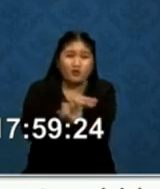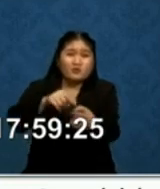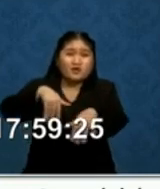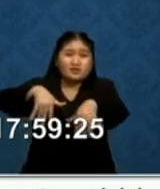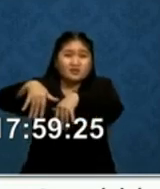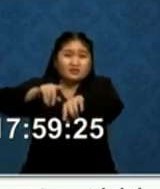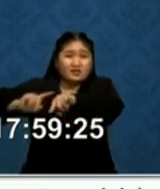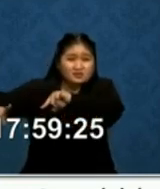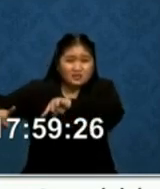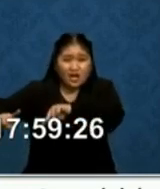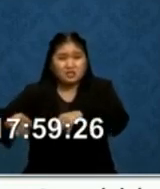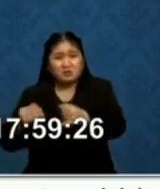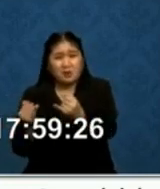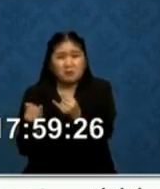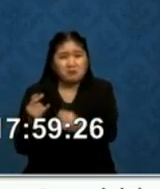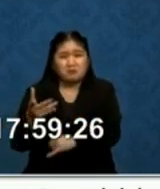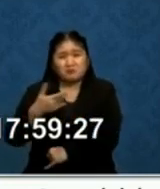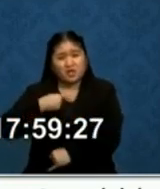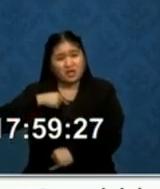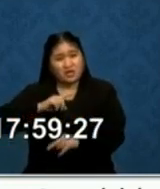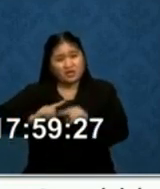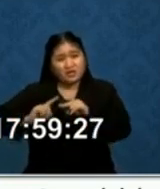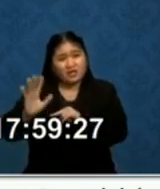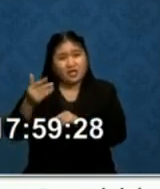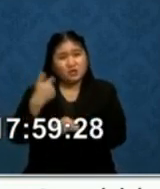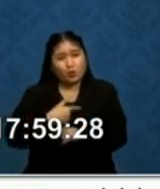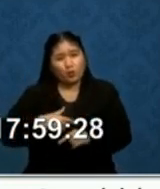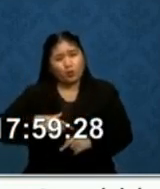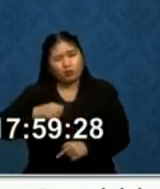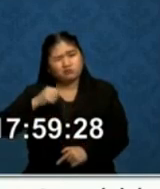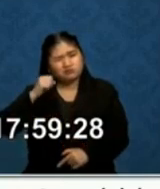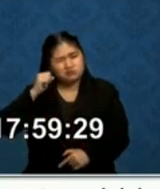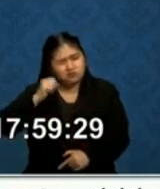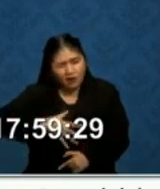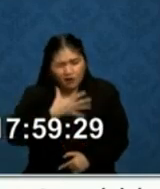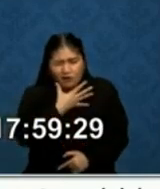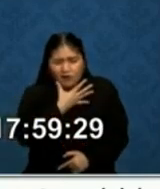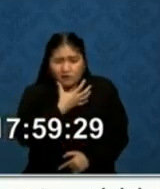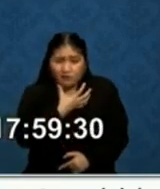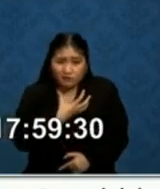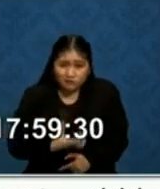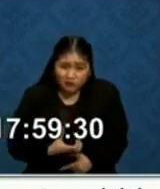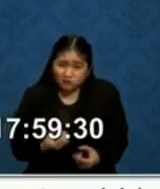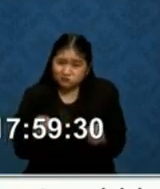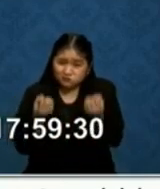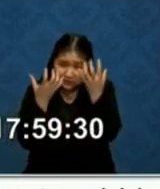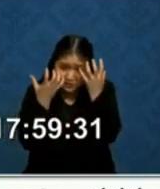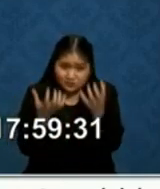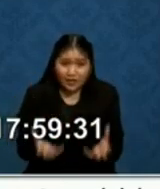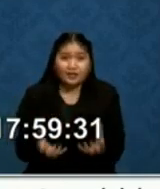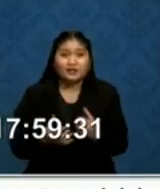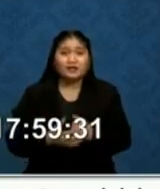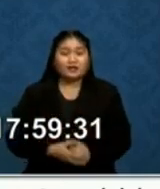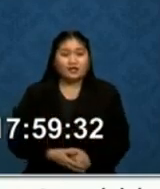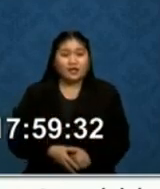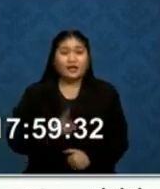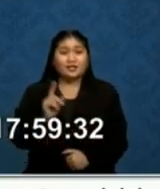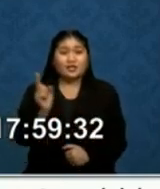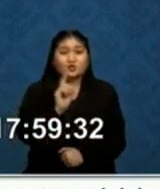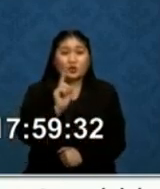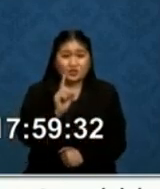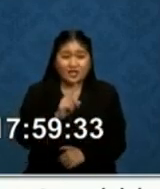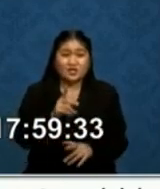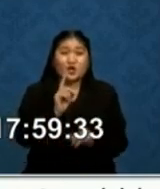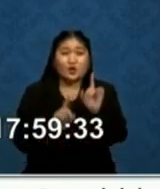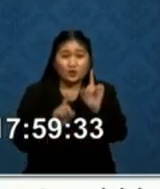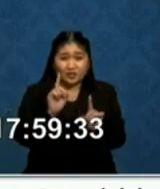ค่านิยมที่ไม่เป็นมิตรต่อผู้ถูกล่วงละเมิดก็จะยิ่งซ้ำเติมให้ผลกระทบรุนแรงมากยิ่งขึ้นค่ะท่านประธานเห็นได้จากสถิติ